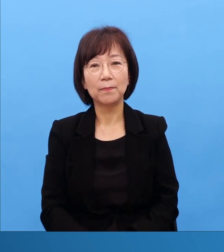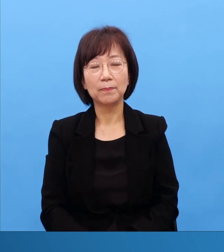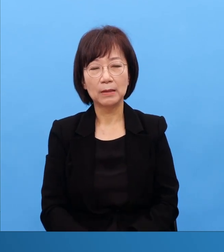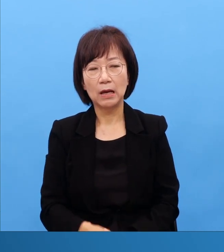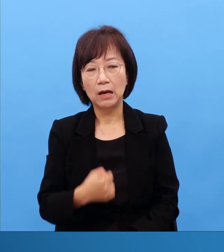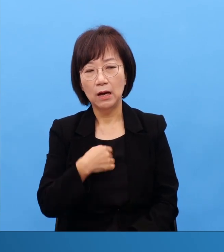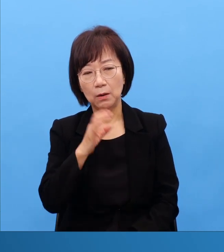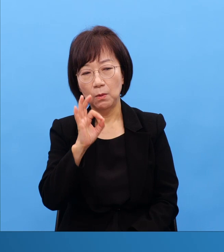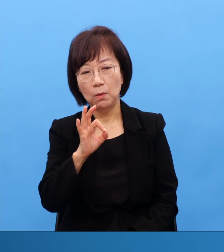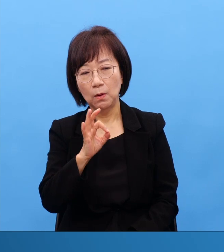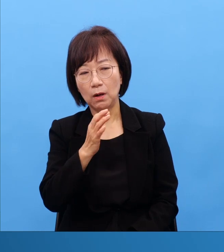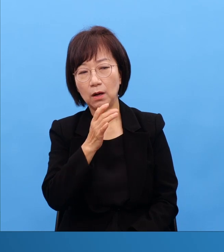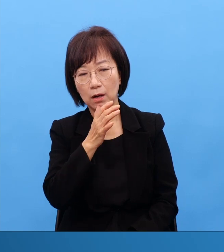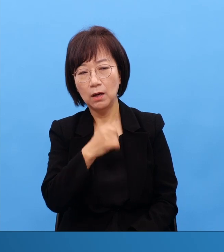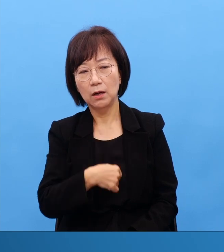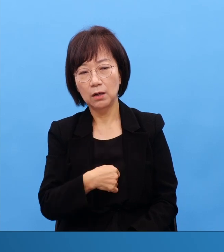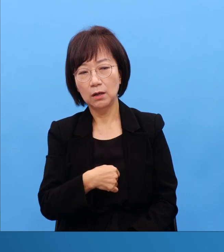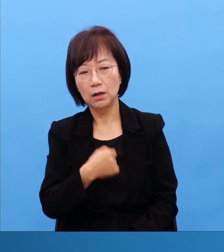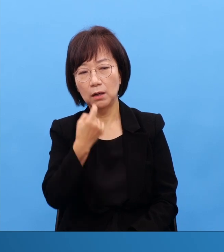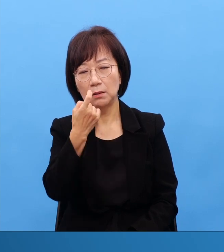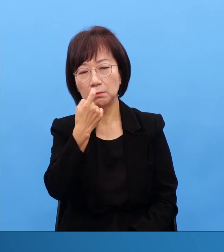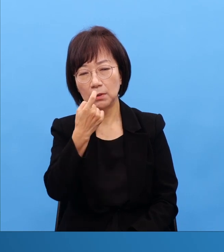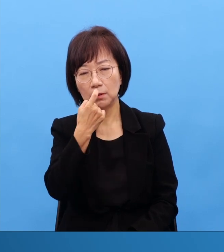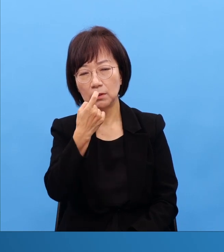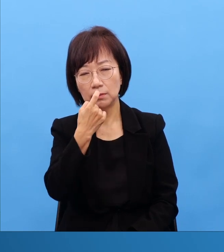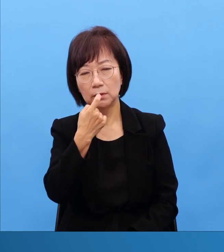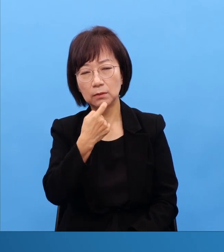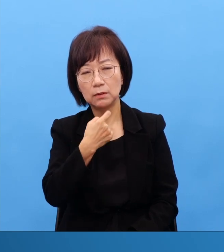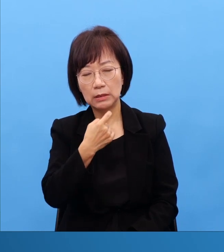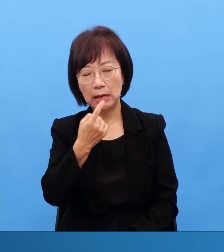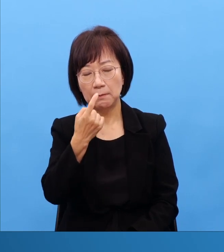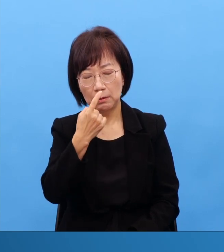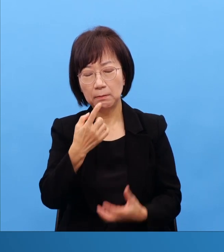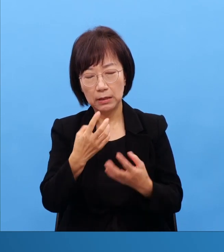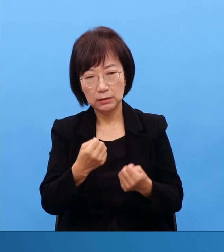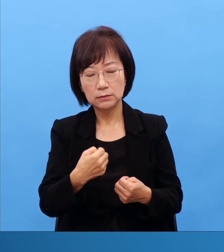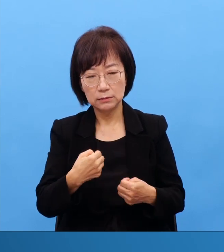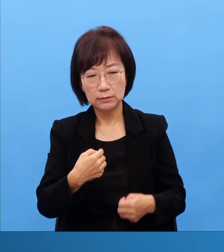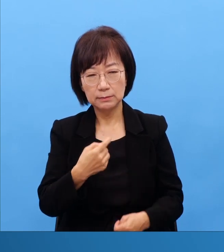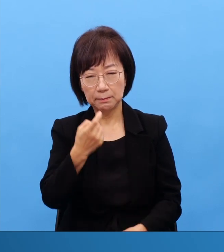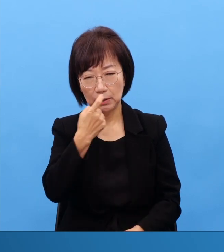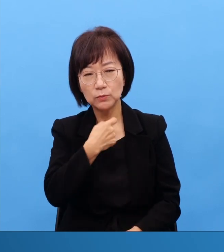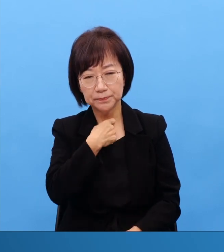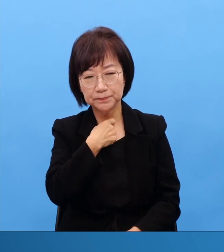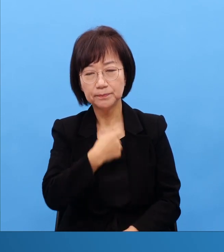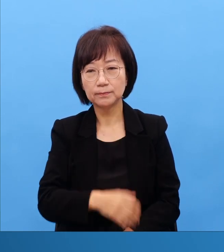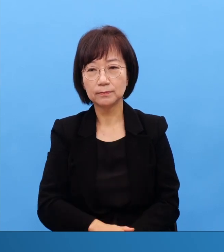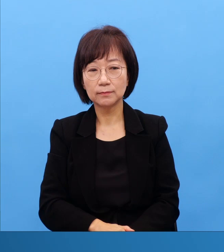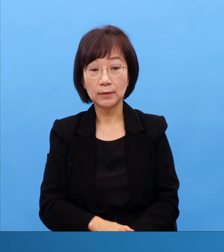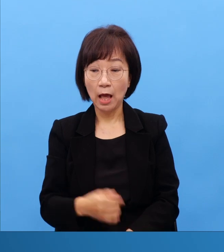게 많아요. There was much to learn from him. 나는 그때 부목사고 그 사람 집사님인데